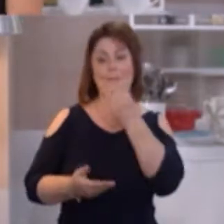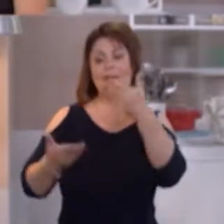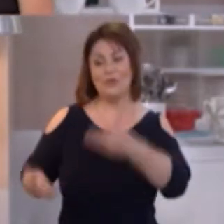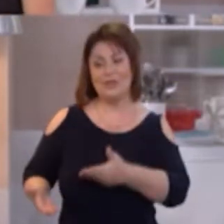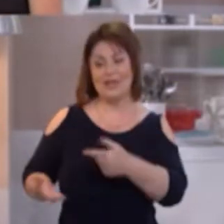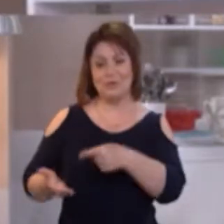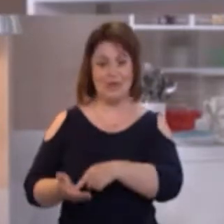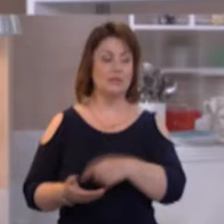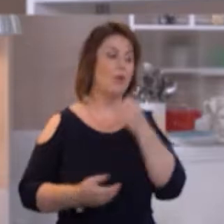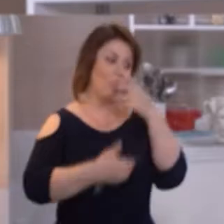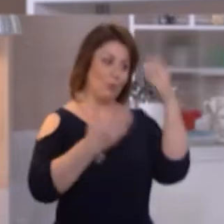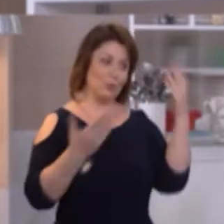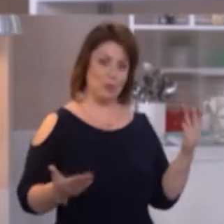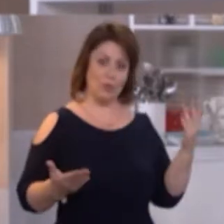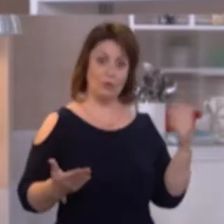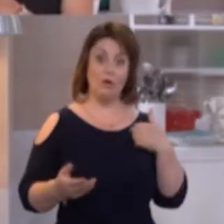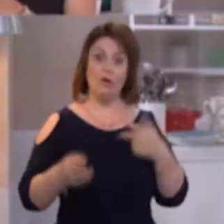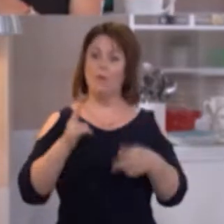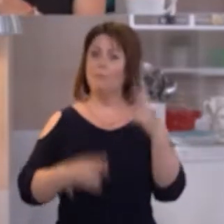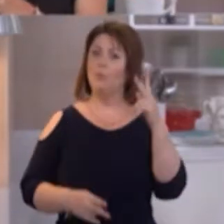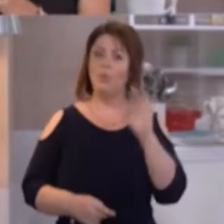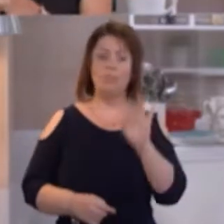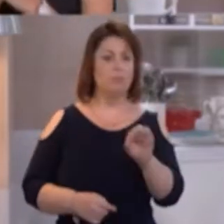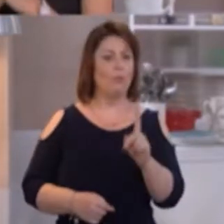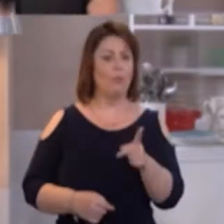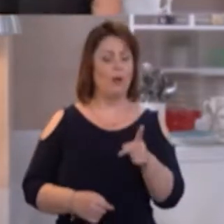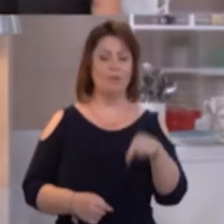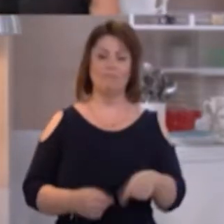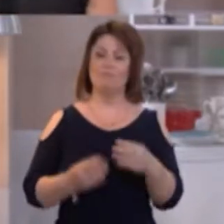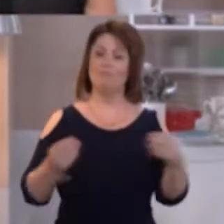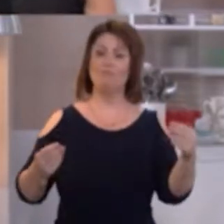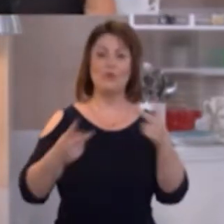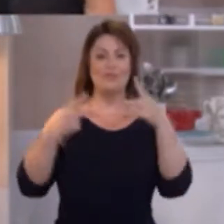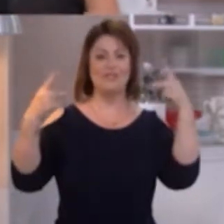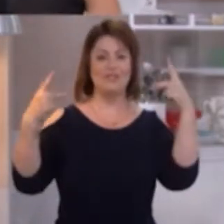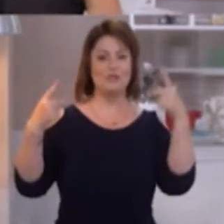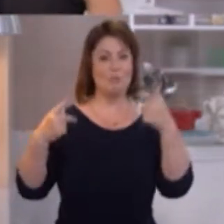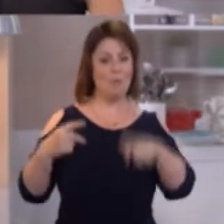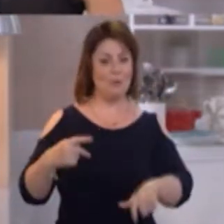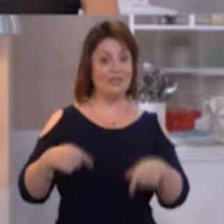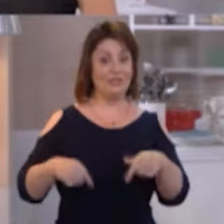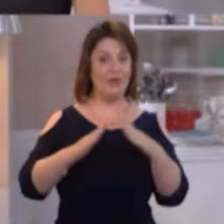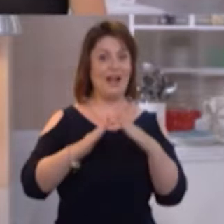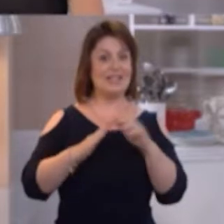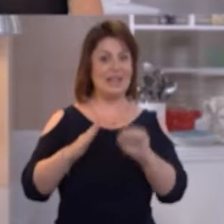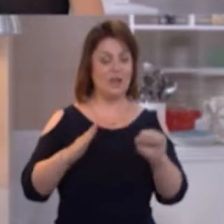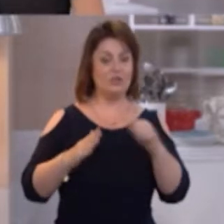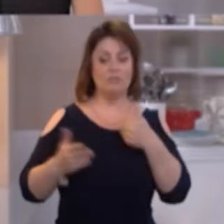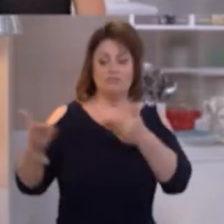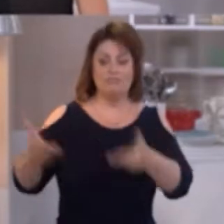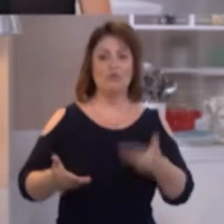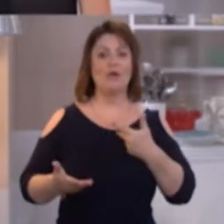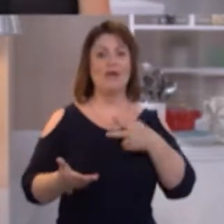Grazie, buongiorno. E soprattutto oggi noi siamo molto felici qui a Casa Alice di poter ospitare